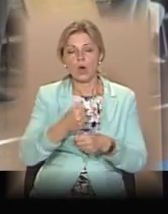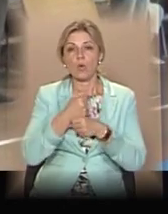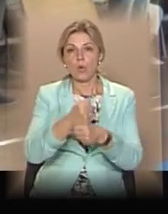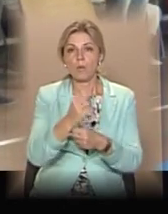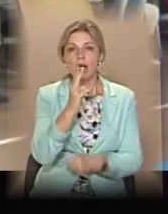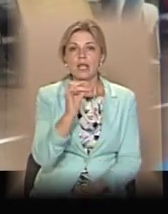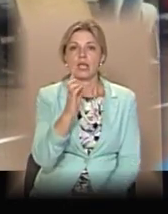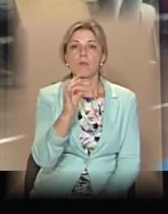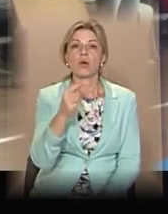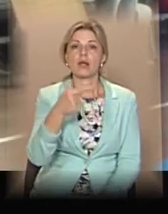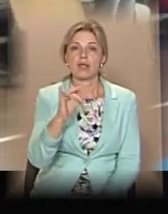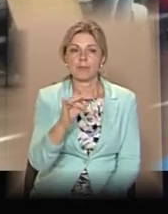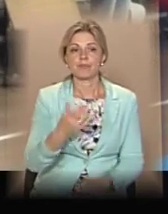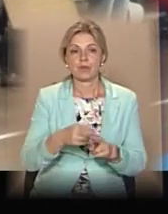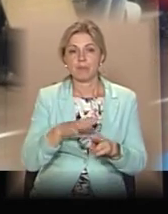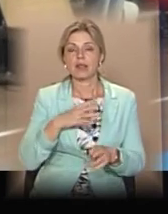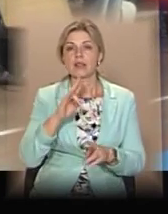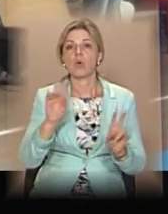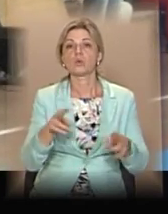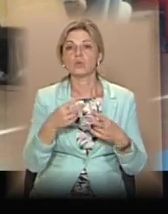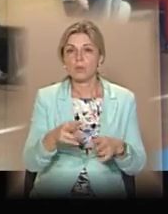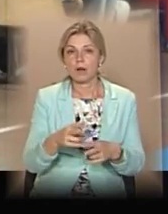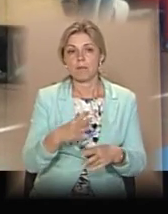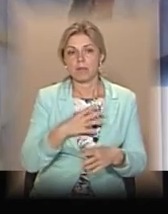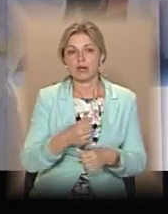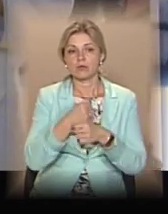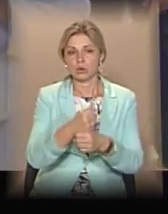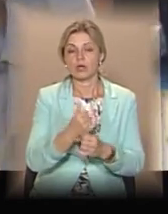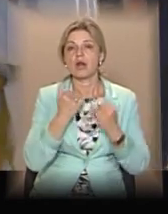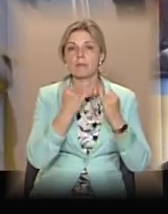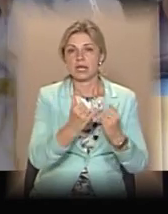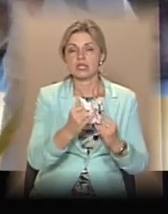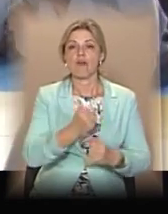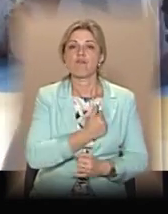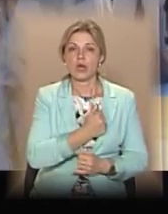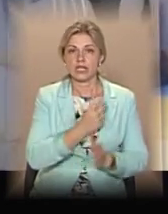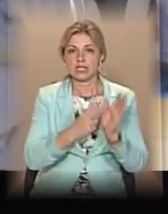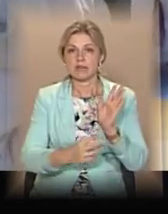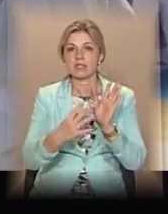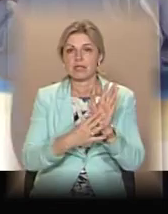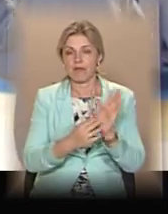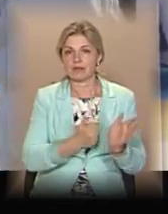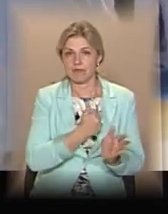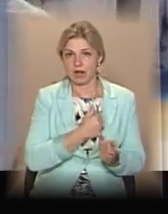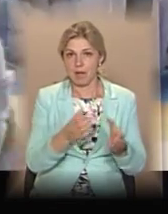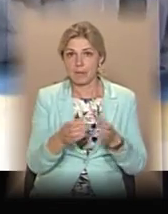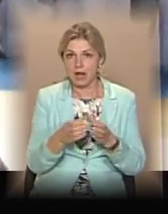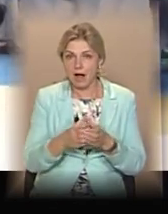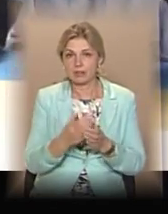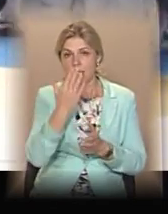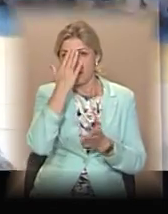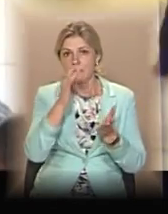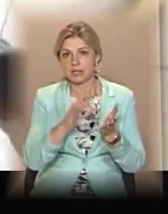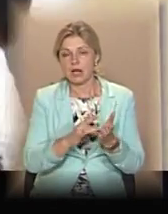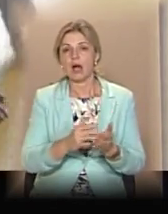виступив Миколаївський клуб дзюдо «Сі Ультрас». Турнір присвятили військовослужбовцям 79-ї окремої аеромобільної бригади з метою